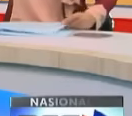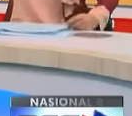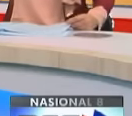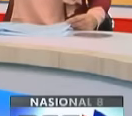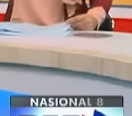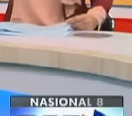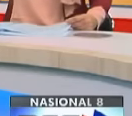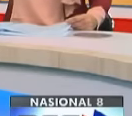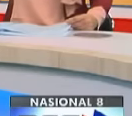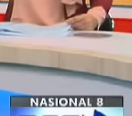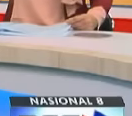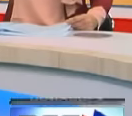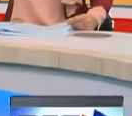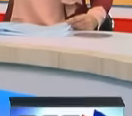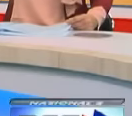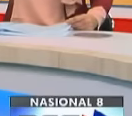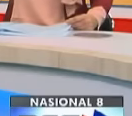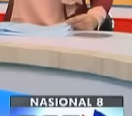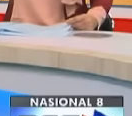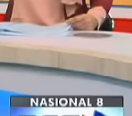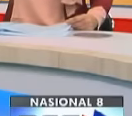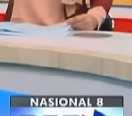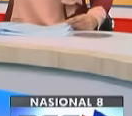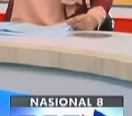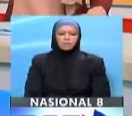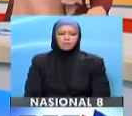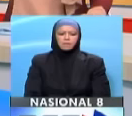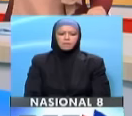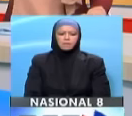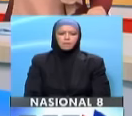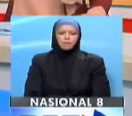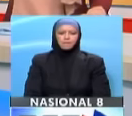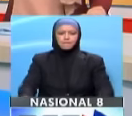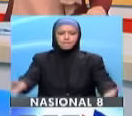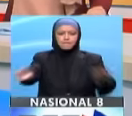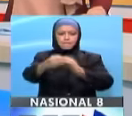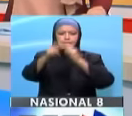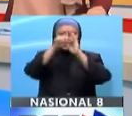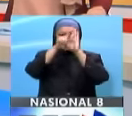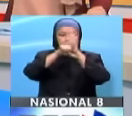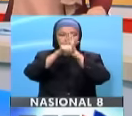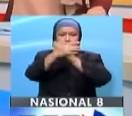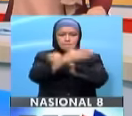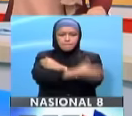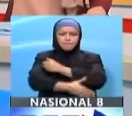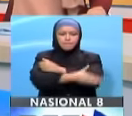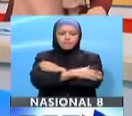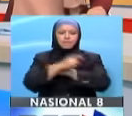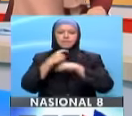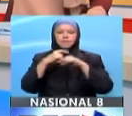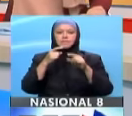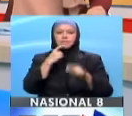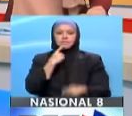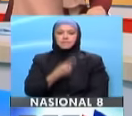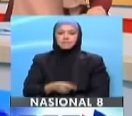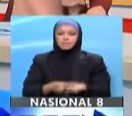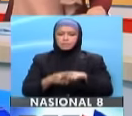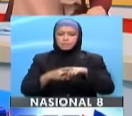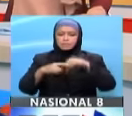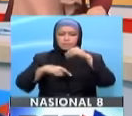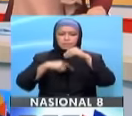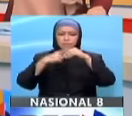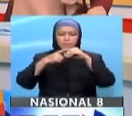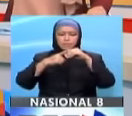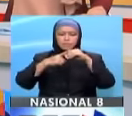Pejabat Peguam Negara memfailkan rayuan terhadap keputusan Mahkamah Tinggi yang membatalkan keputusan Menteri Dalam Negeri berhubung penggantungan dua akhbar